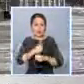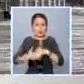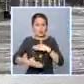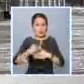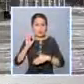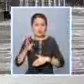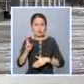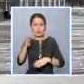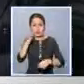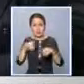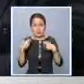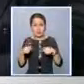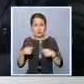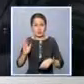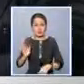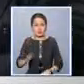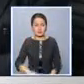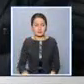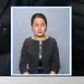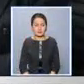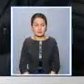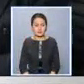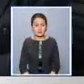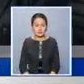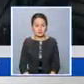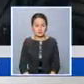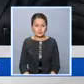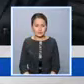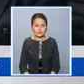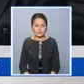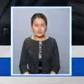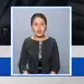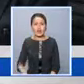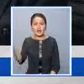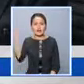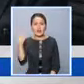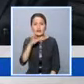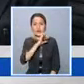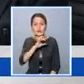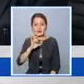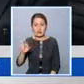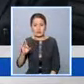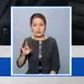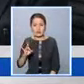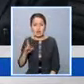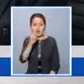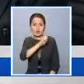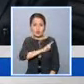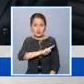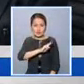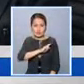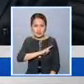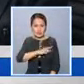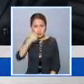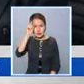жауапқа тартылады. Кеңес уақытында істеген адамдар Совет үкіметінің кезіндегі олар түсінеді. Мына